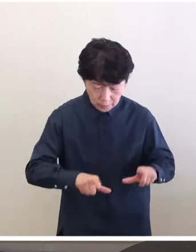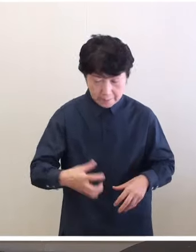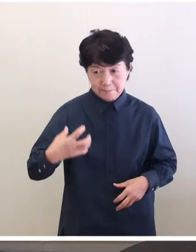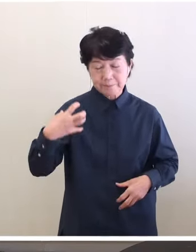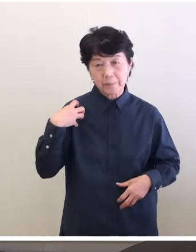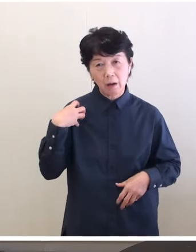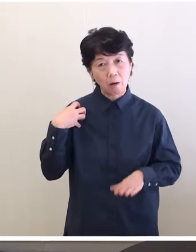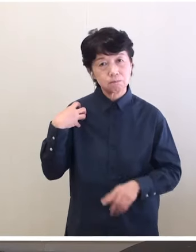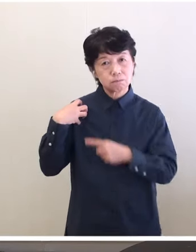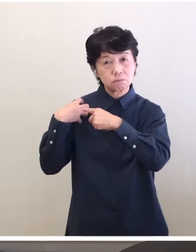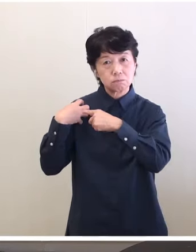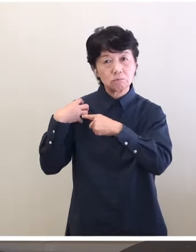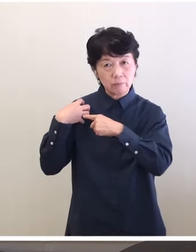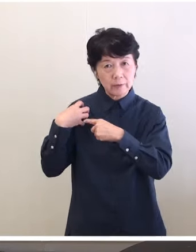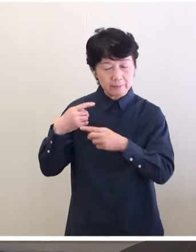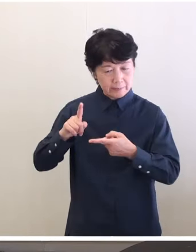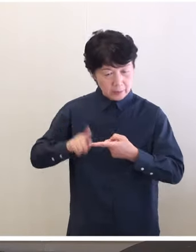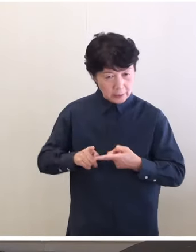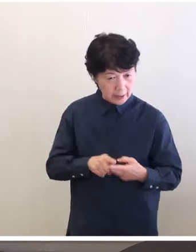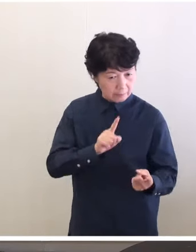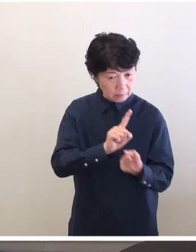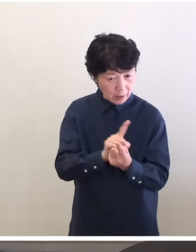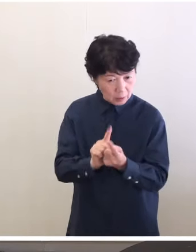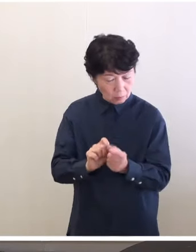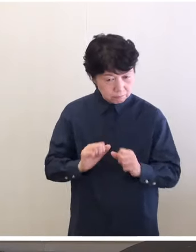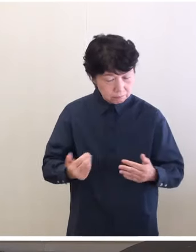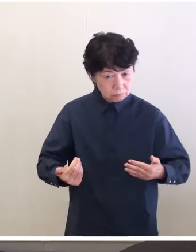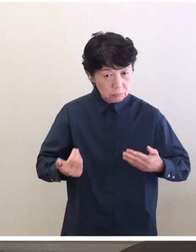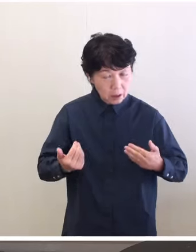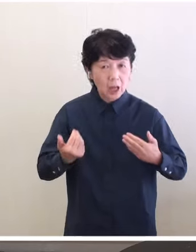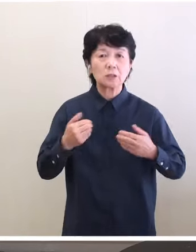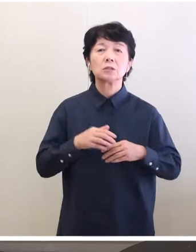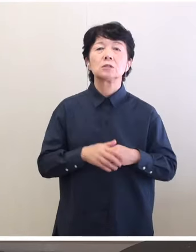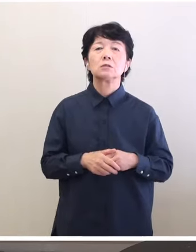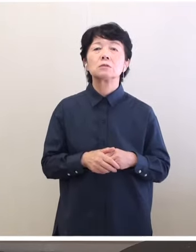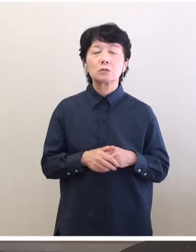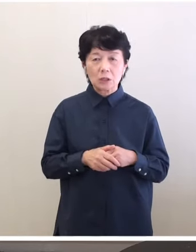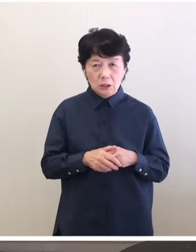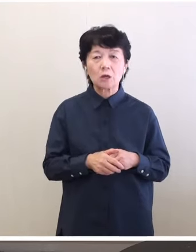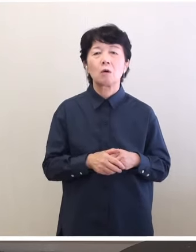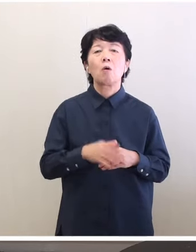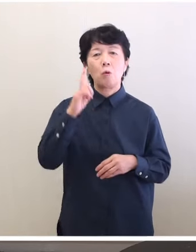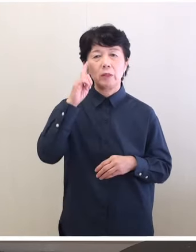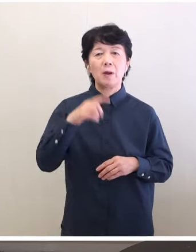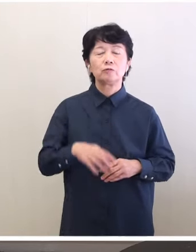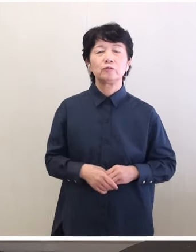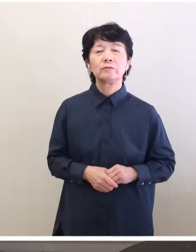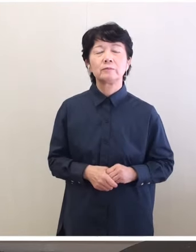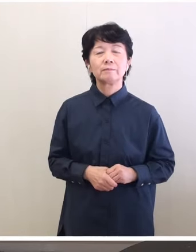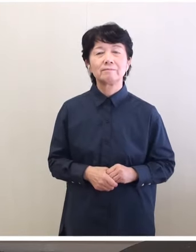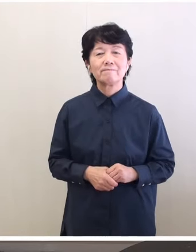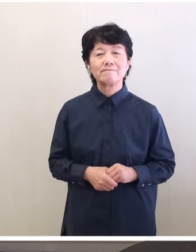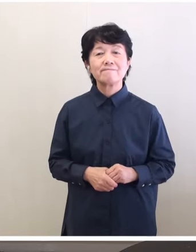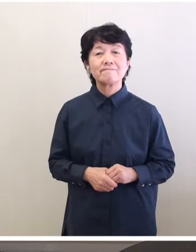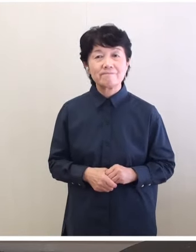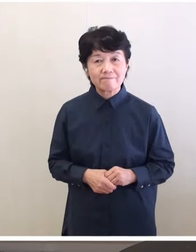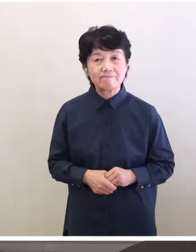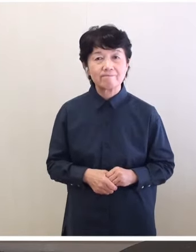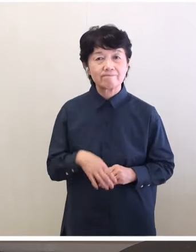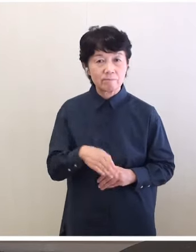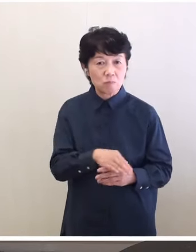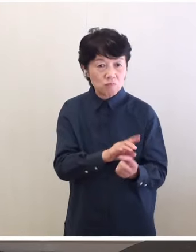ですから、これに対して必要な対応を行っていかなければいけないと、こういうふうに基本的に考えております。